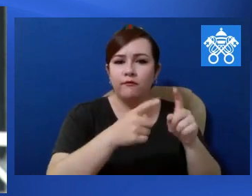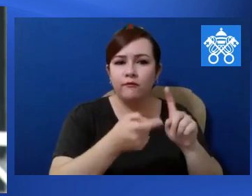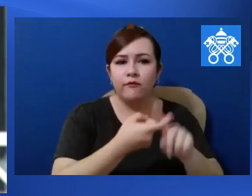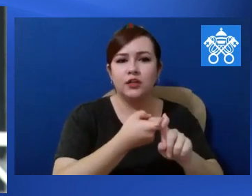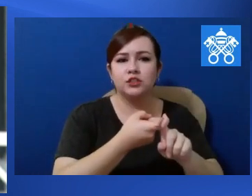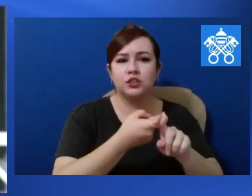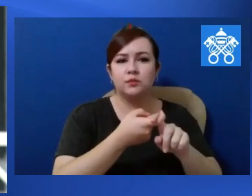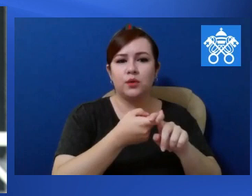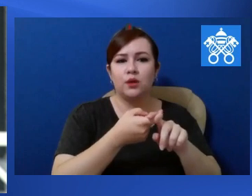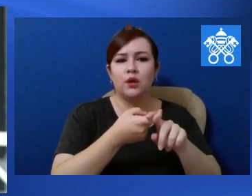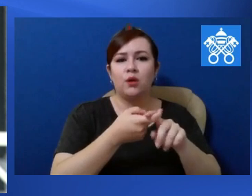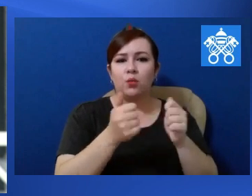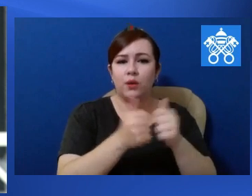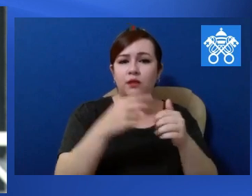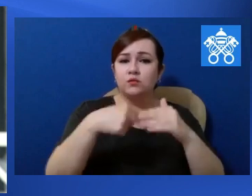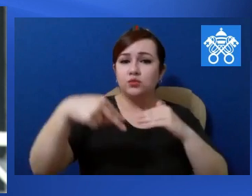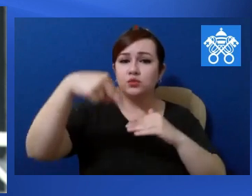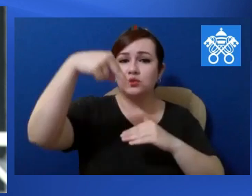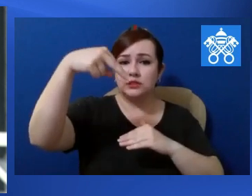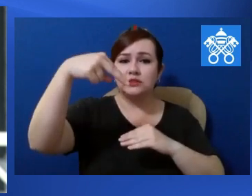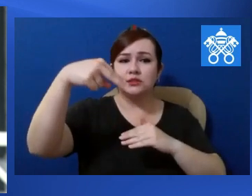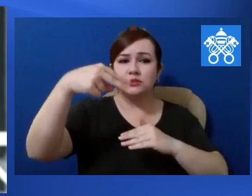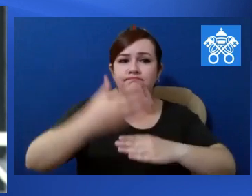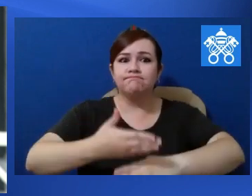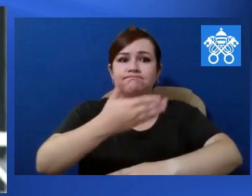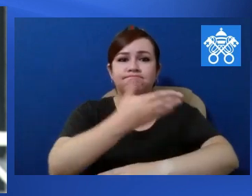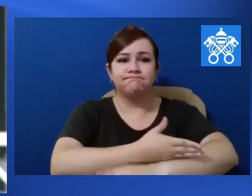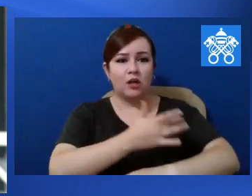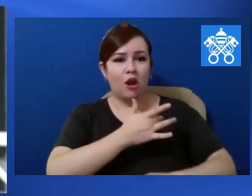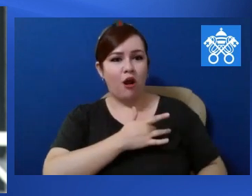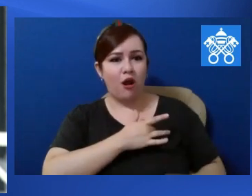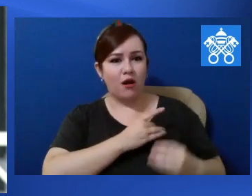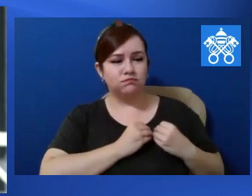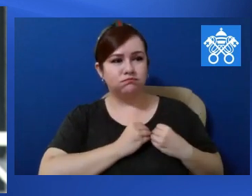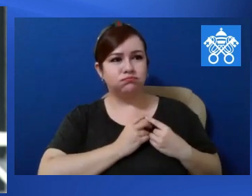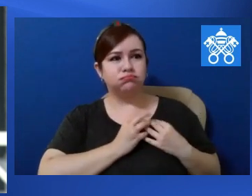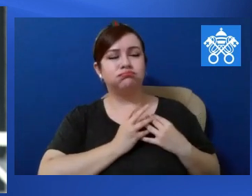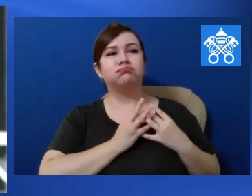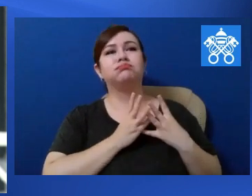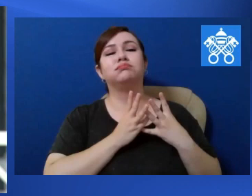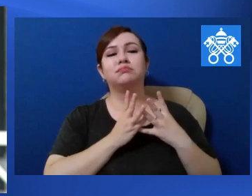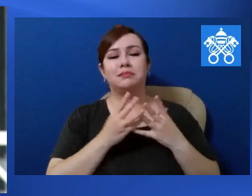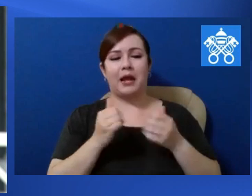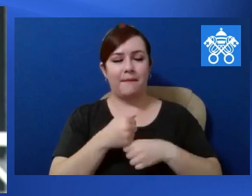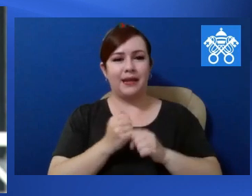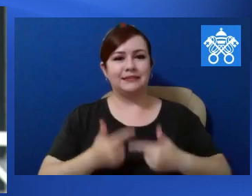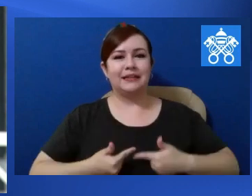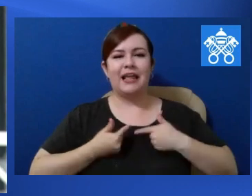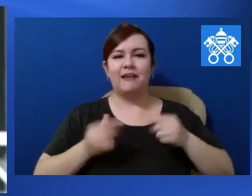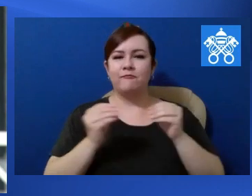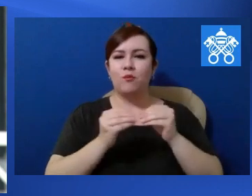linguaggio delle mani. Questa visione è pienamente attuale oggi quando sentiamo il bisogno di un